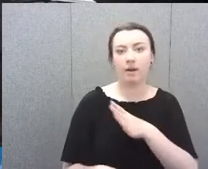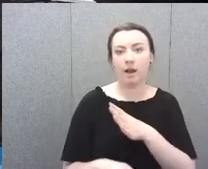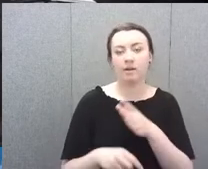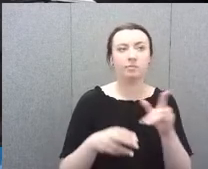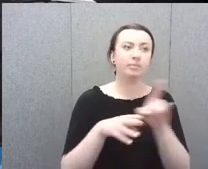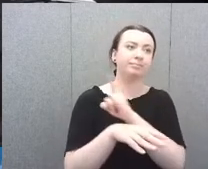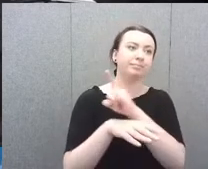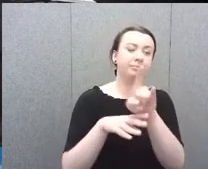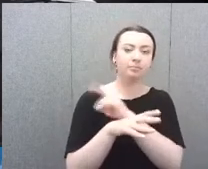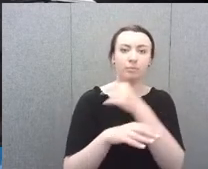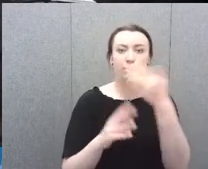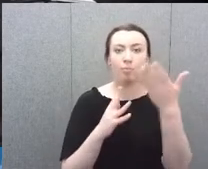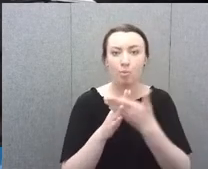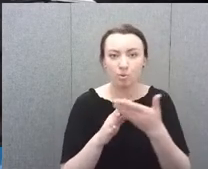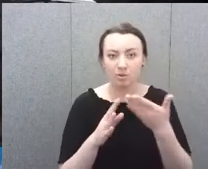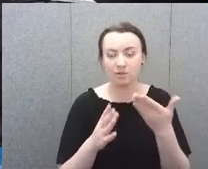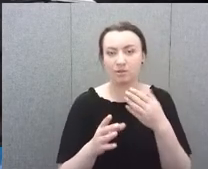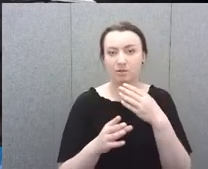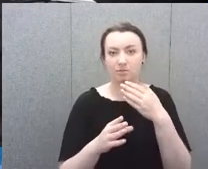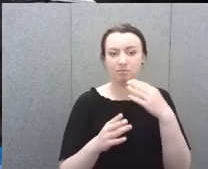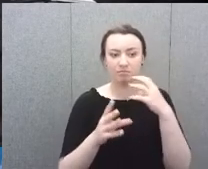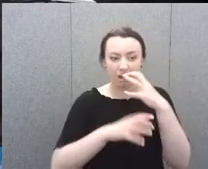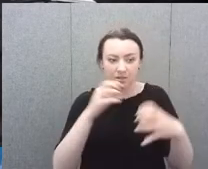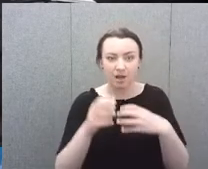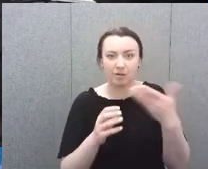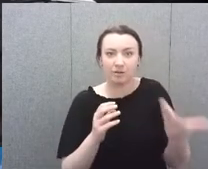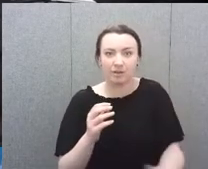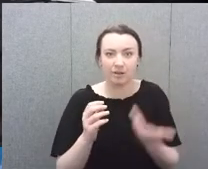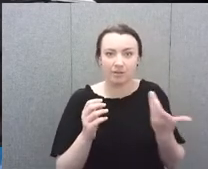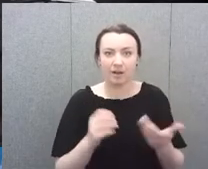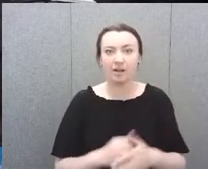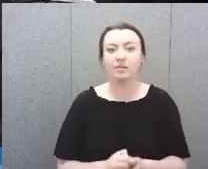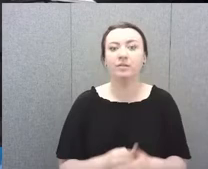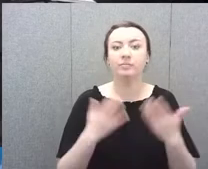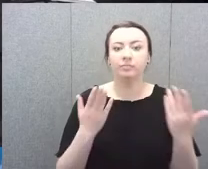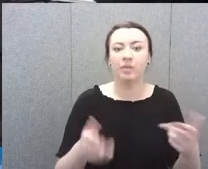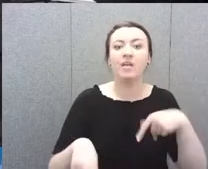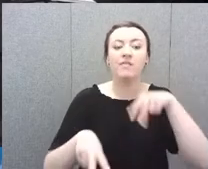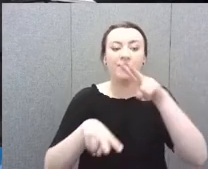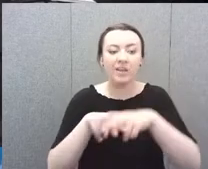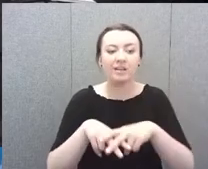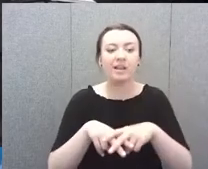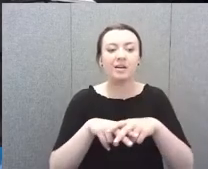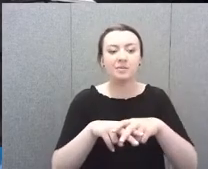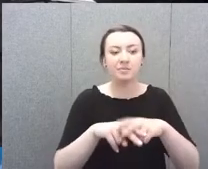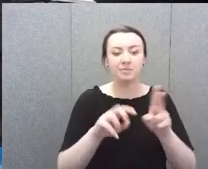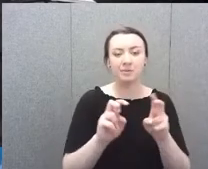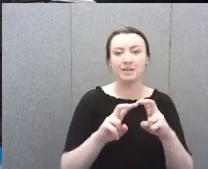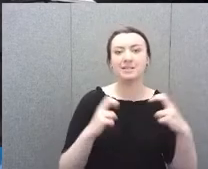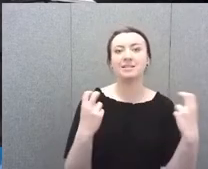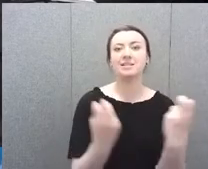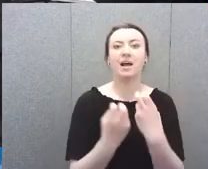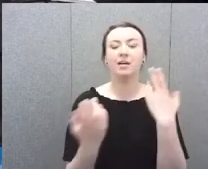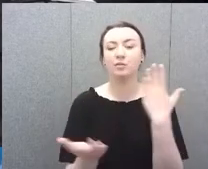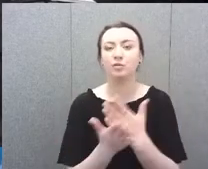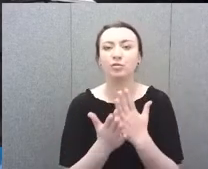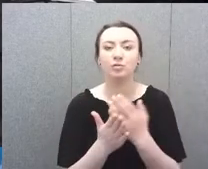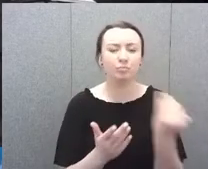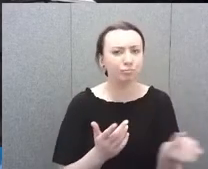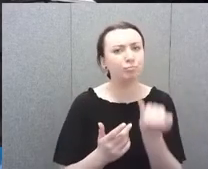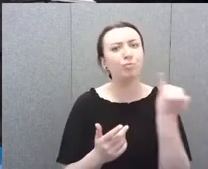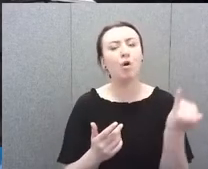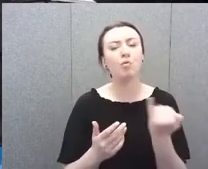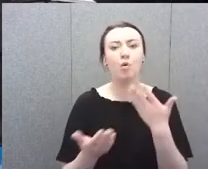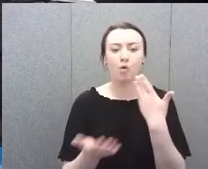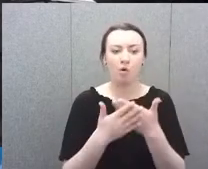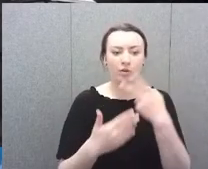Всегда ли это так очевидно? И как мы можем работать для того, чтобы продолжать дискуссию? Уже больше 20 лет